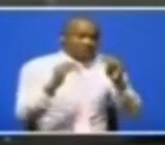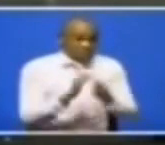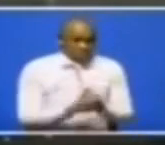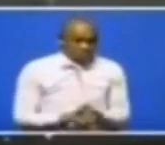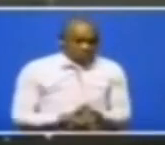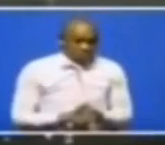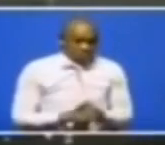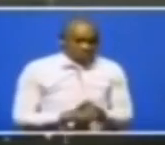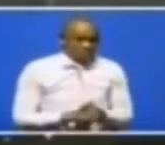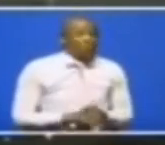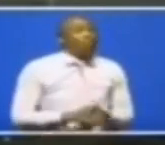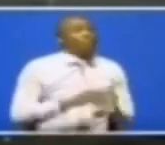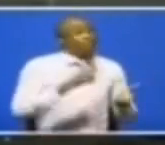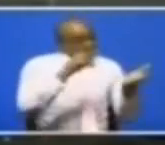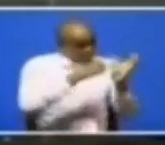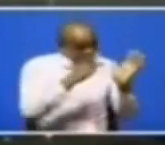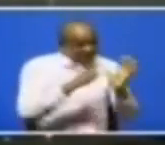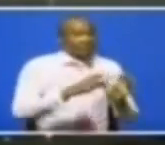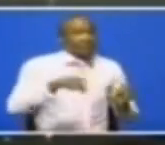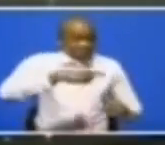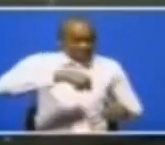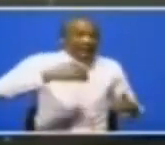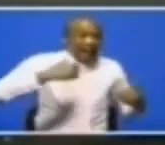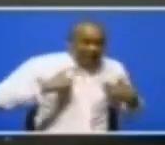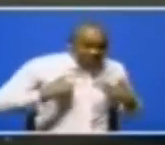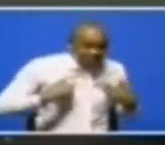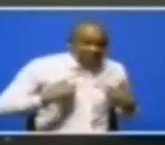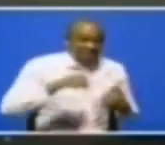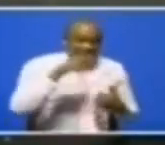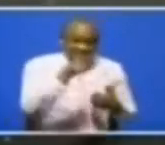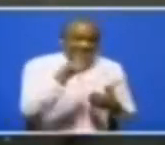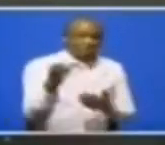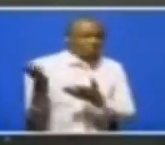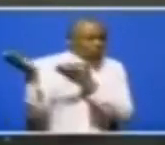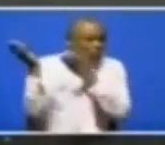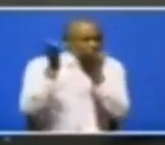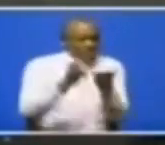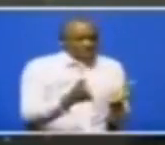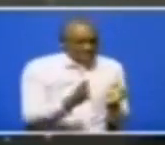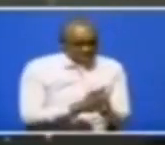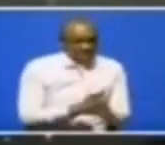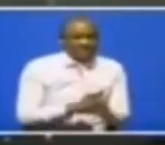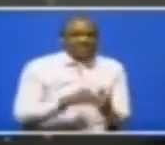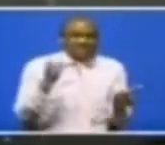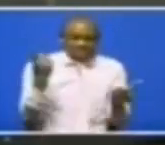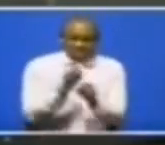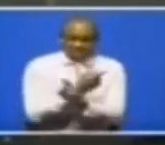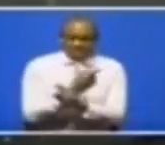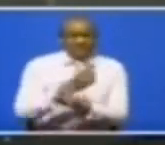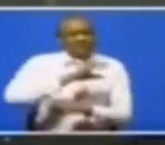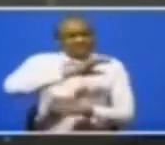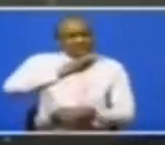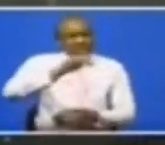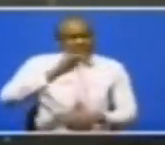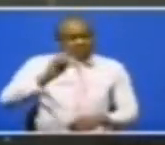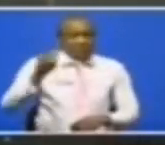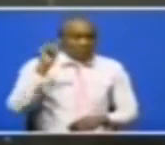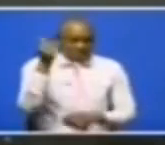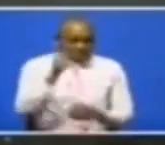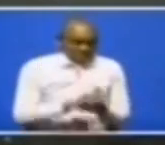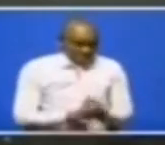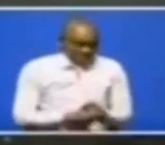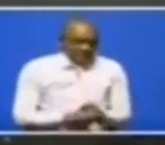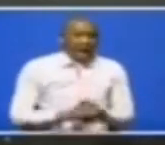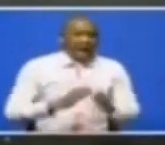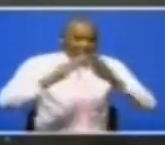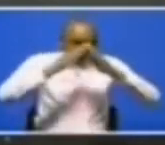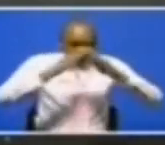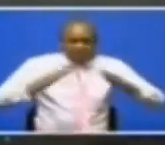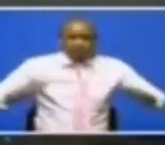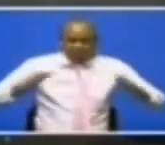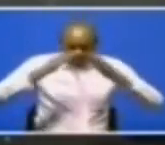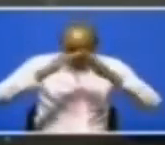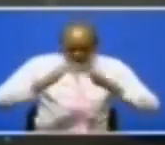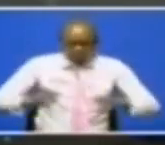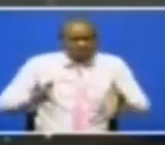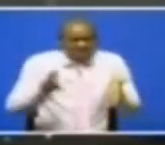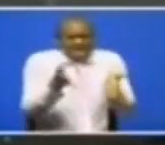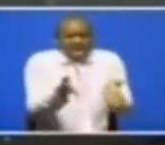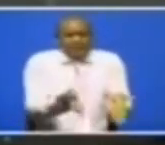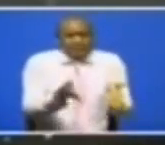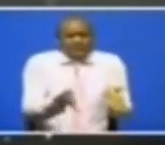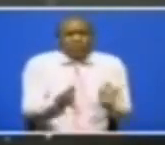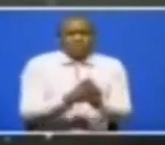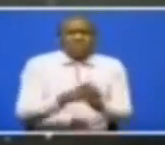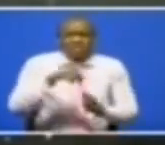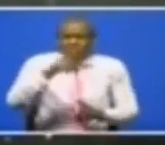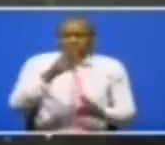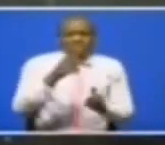hicho. Mradi ambao tunao ni wa kuleta katika miji ya Kenya majumba ya kisasa